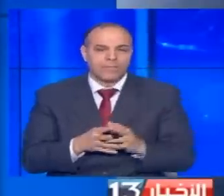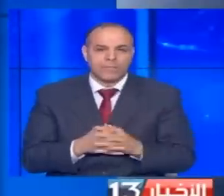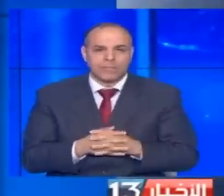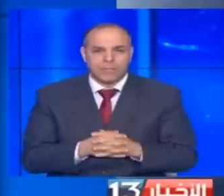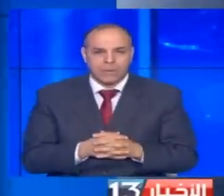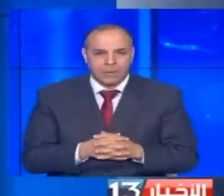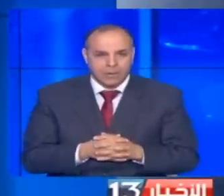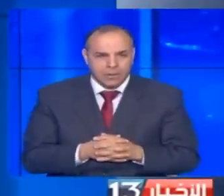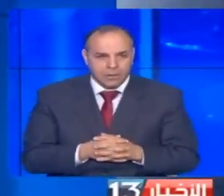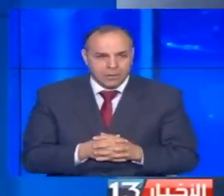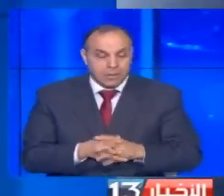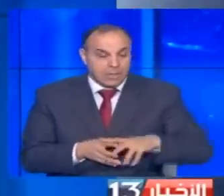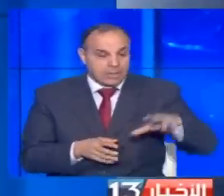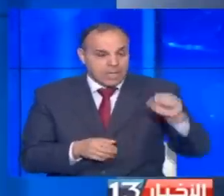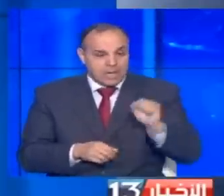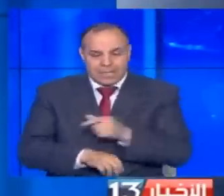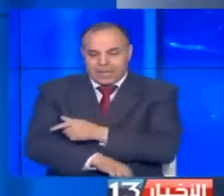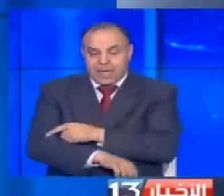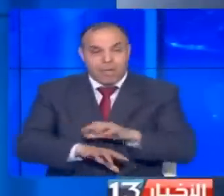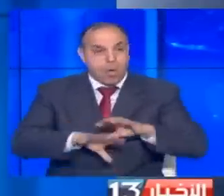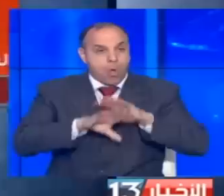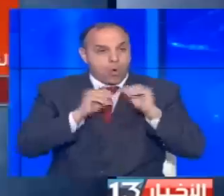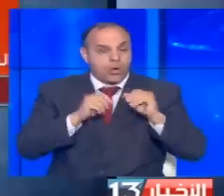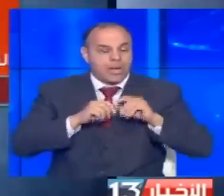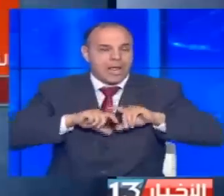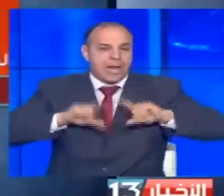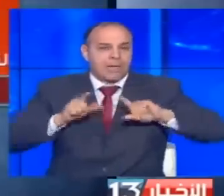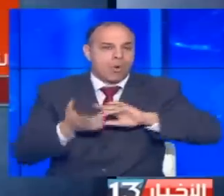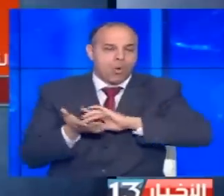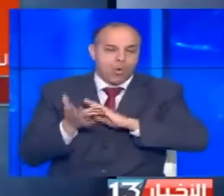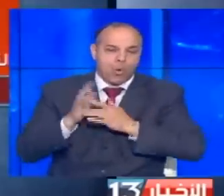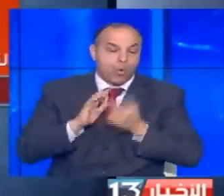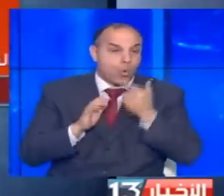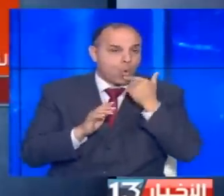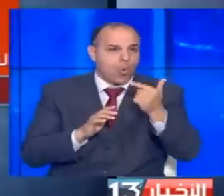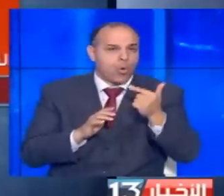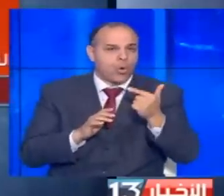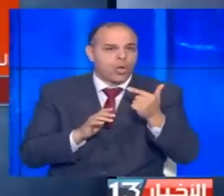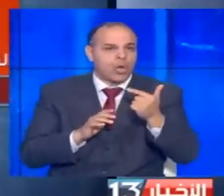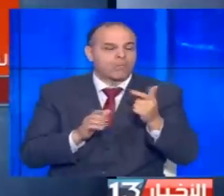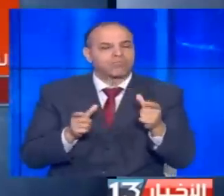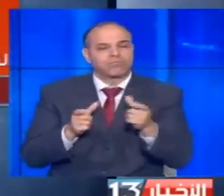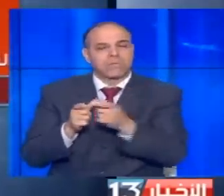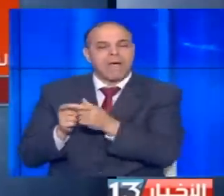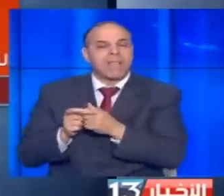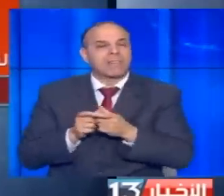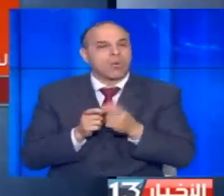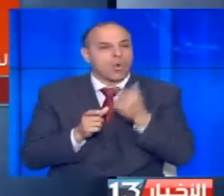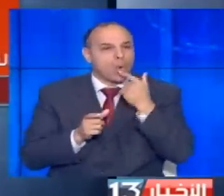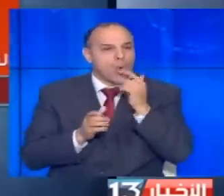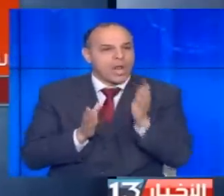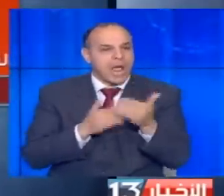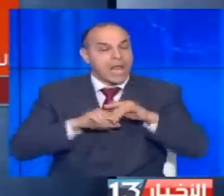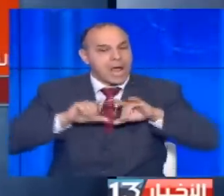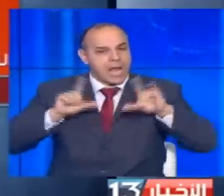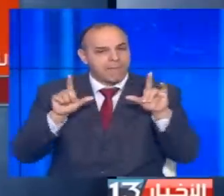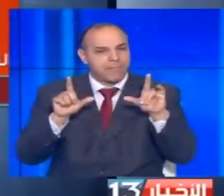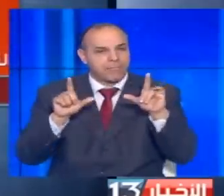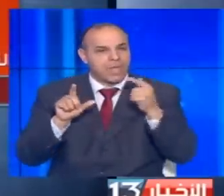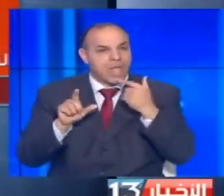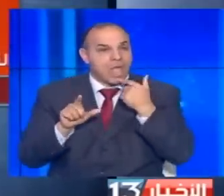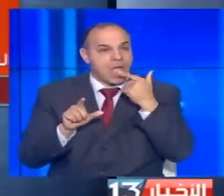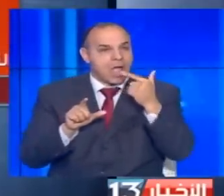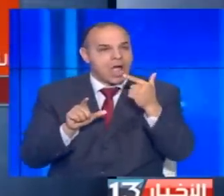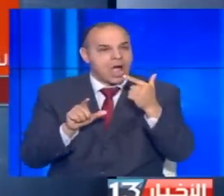كما دعت النقابه العامه للاعلام كافه منظور يهاب كافه المنشات العموميه في قطاع الاعلام الى